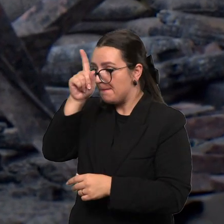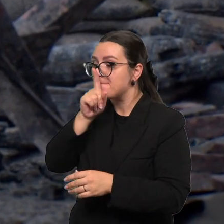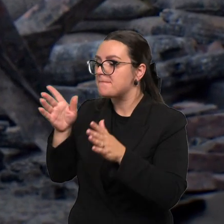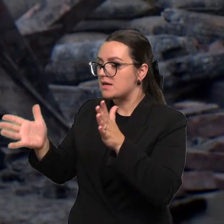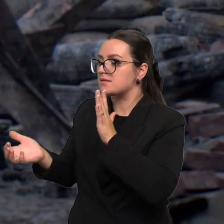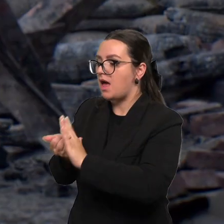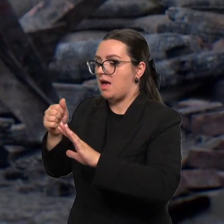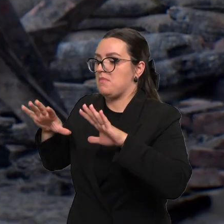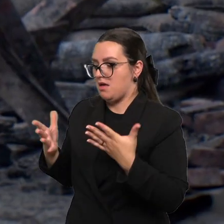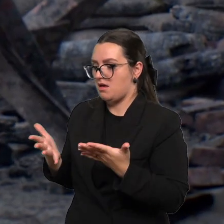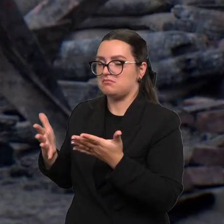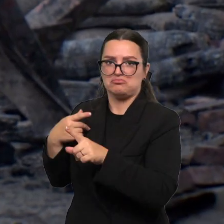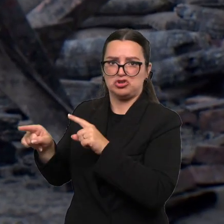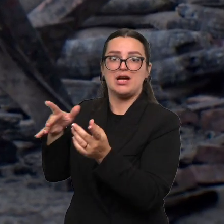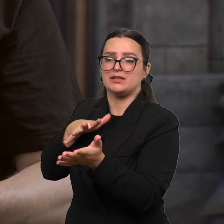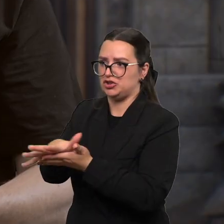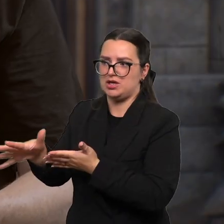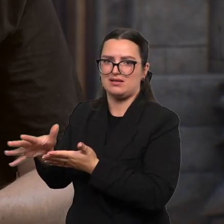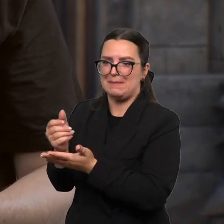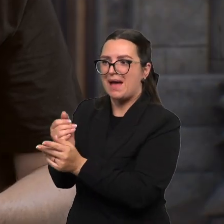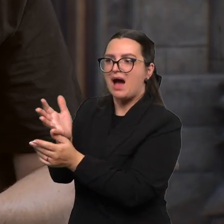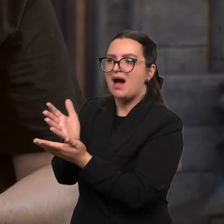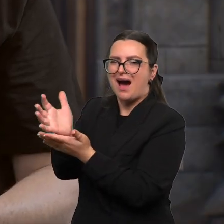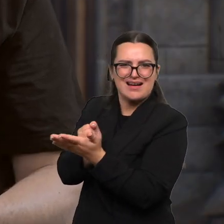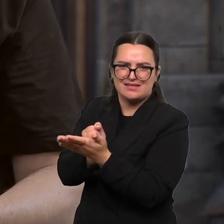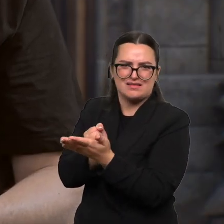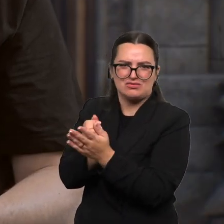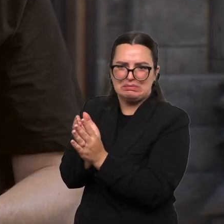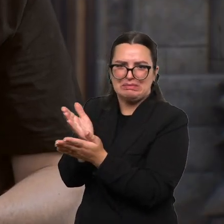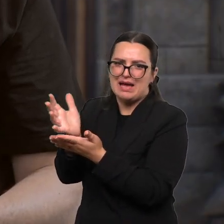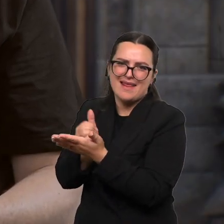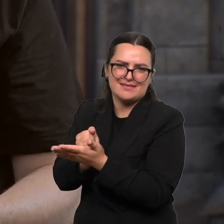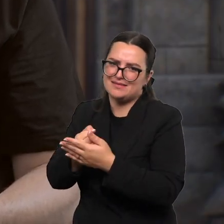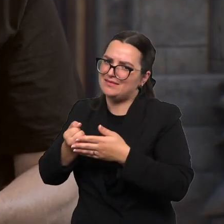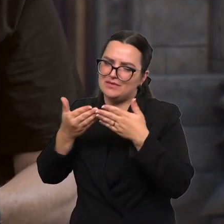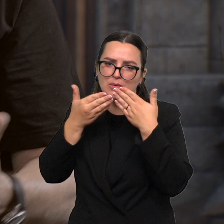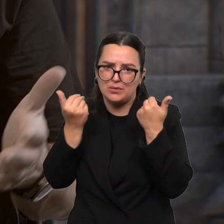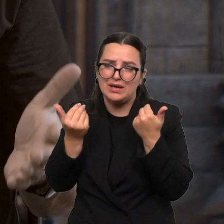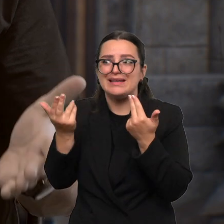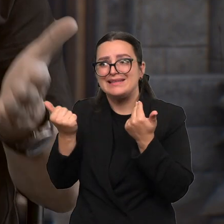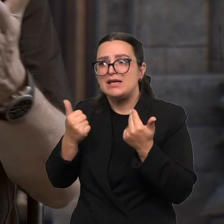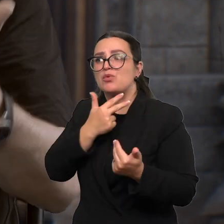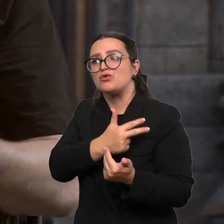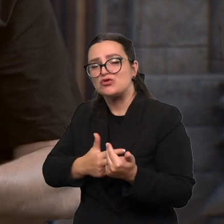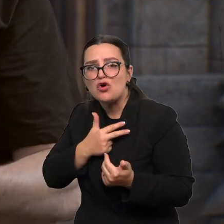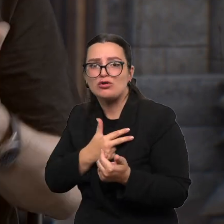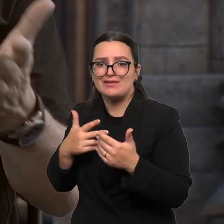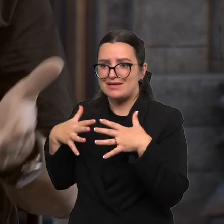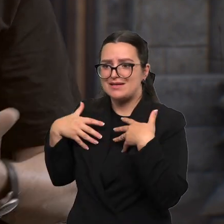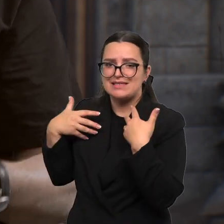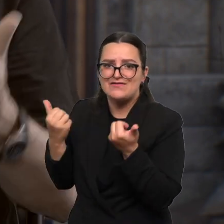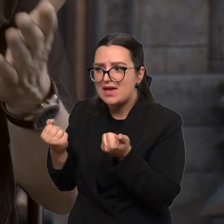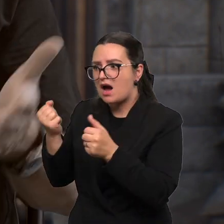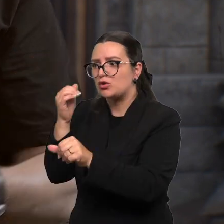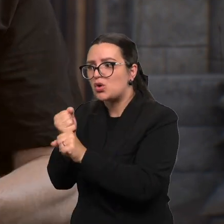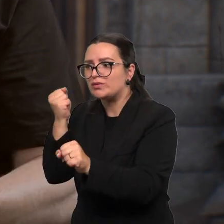išleido. Kitaip tariant, tokių kažkokių didelių atsargų finansinių paprastai valstybės neturi. Taip, yra kažkokie atsargos fondai